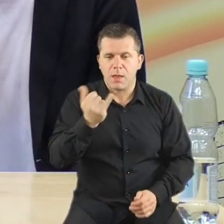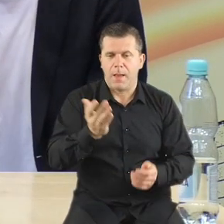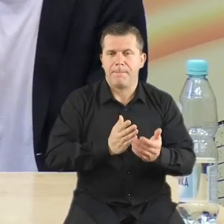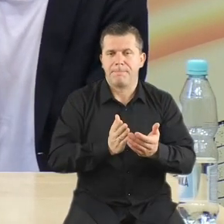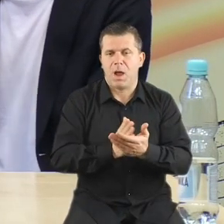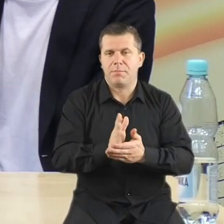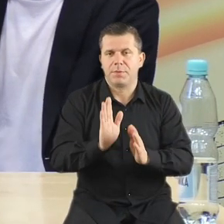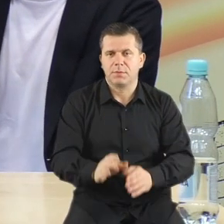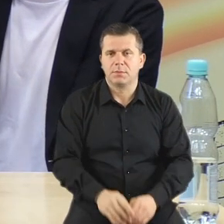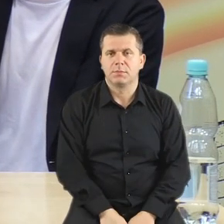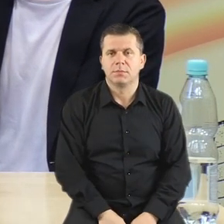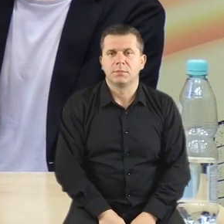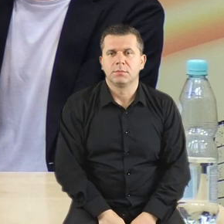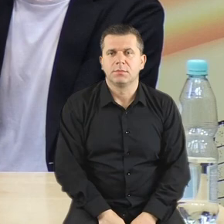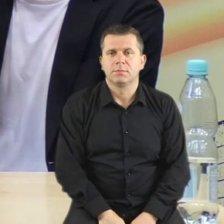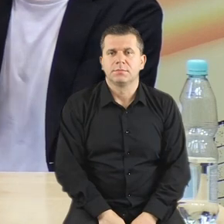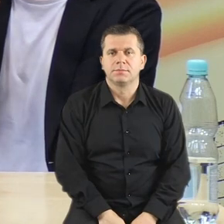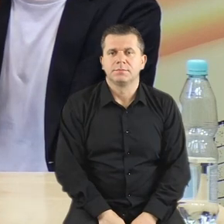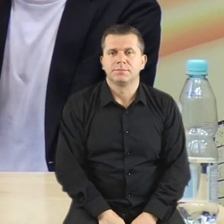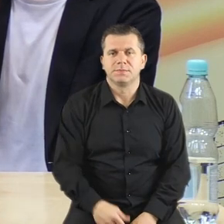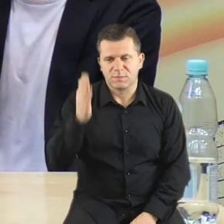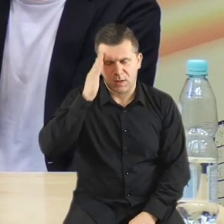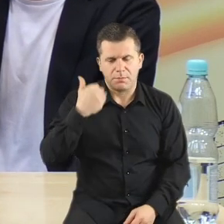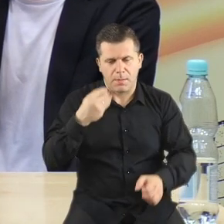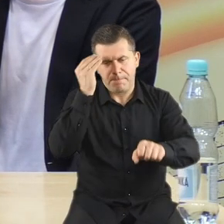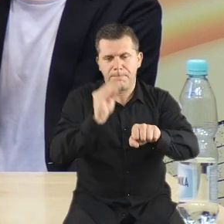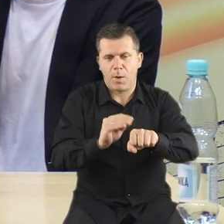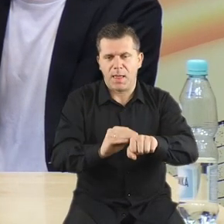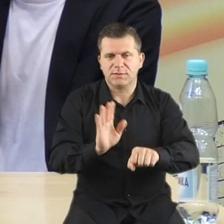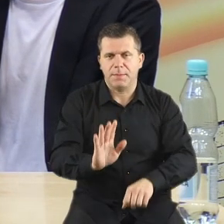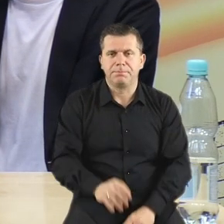To... Mhm. Książkę Marcina Wichy też znam, bardzo polecam.